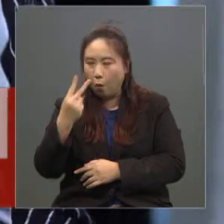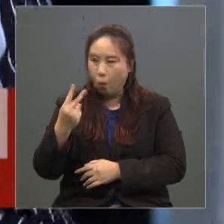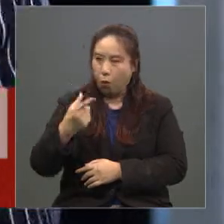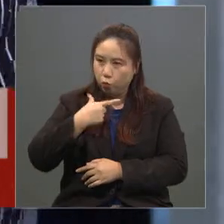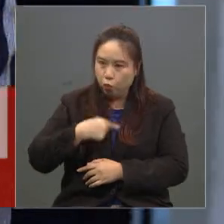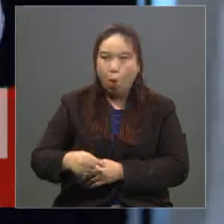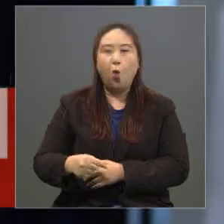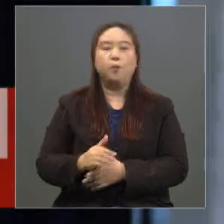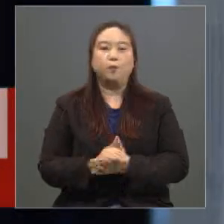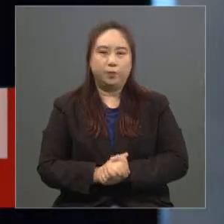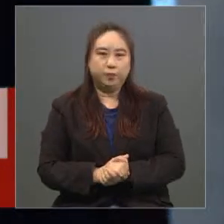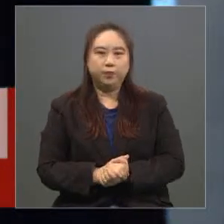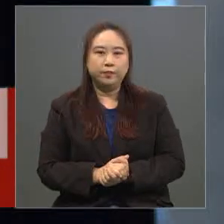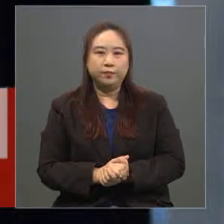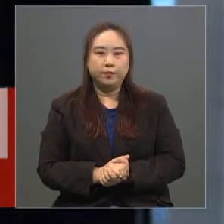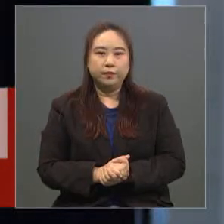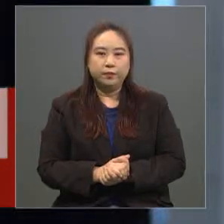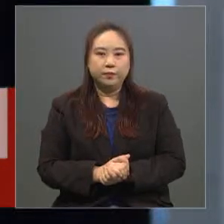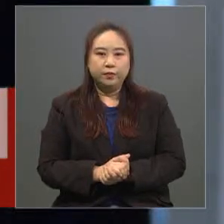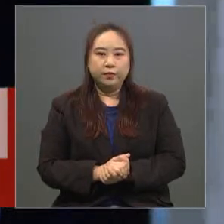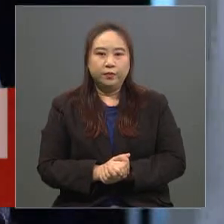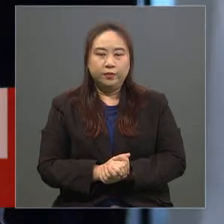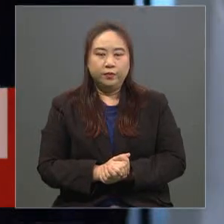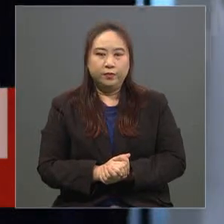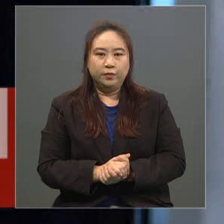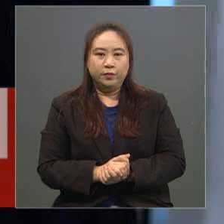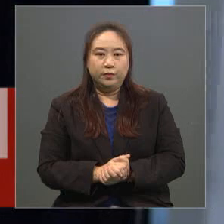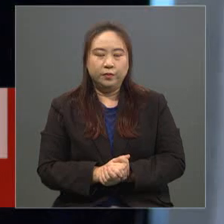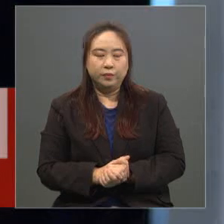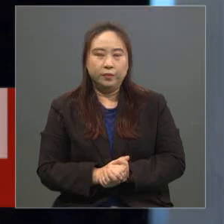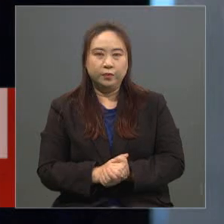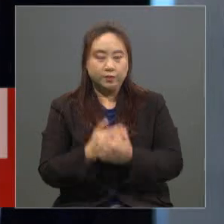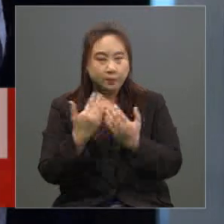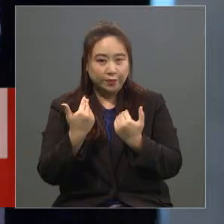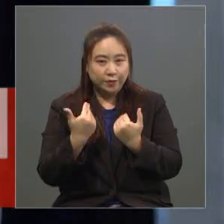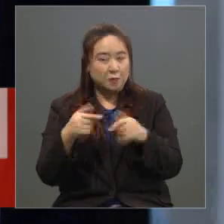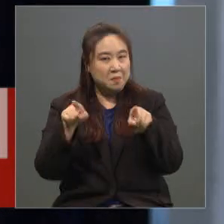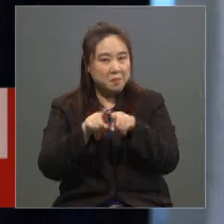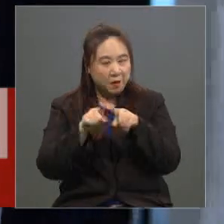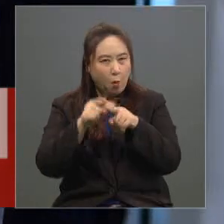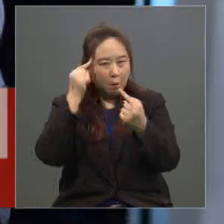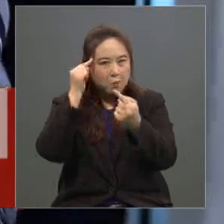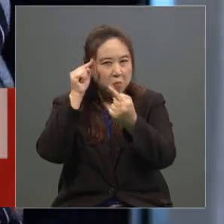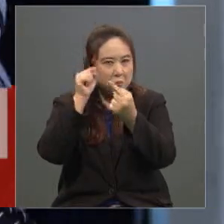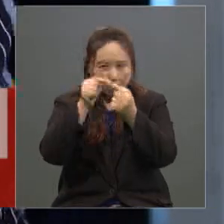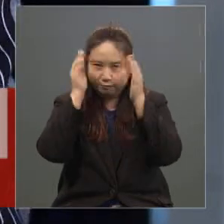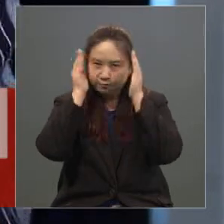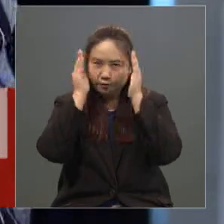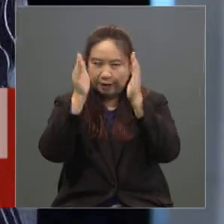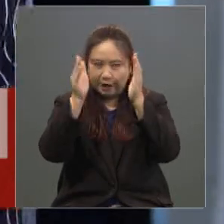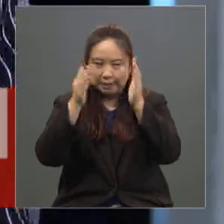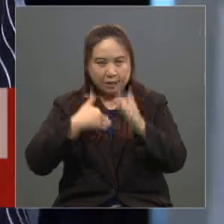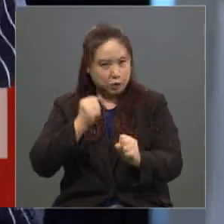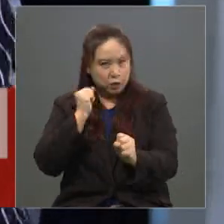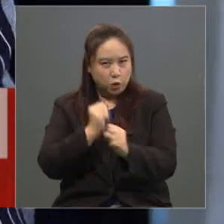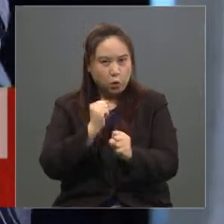ความอยากเอาชนะเพราะแล้วมีแพชชั่นแบบสูงแบบเต็ม10ในการที่ฉันต้องทำไปโกอินเ